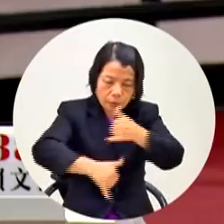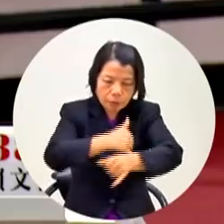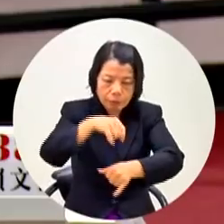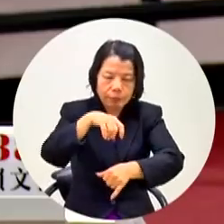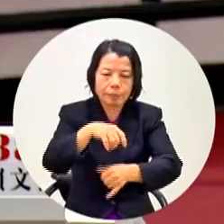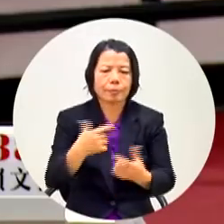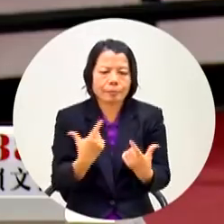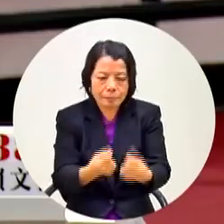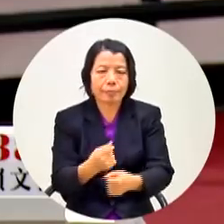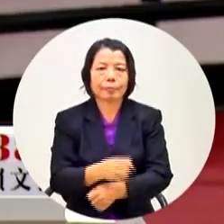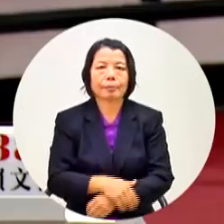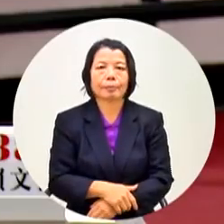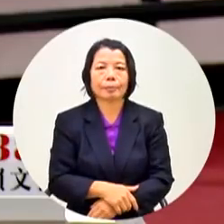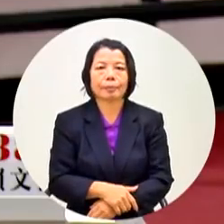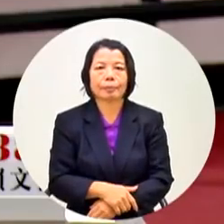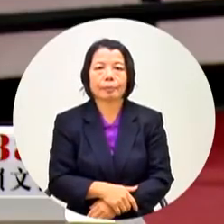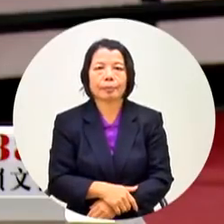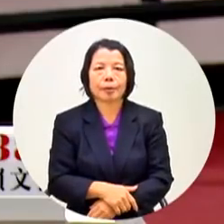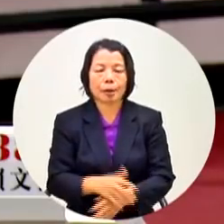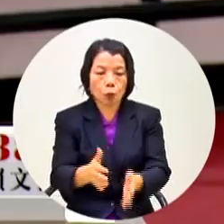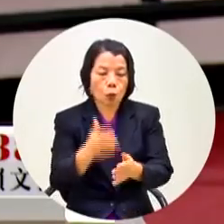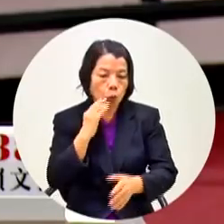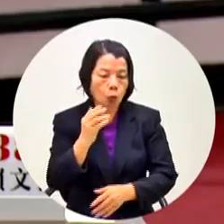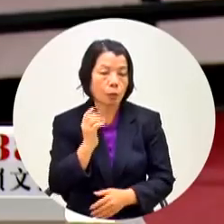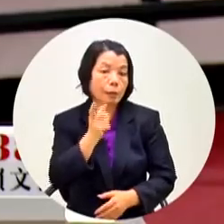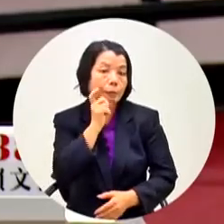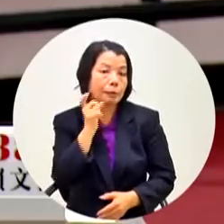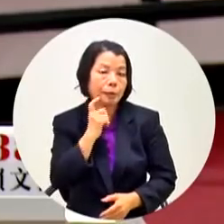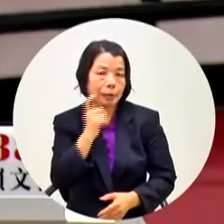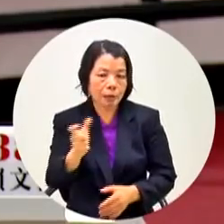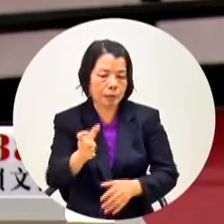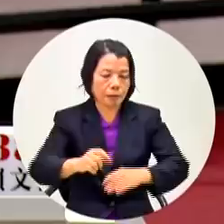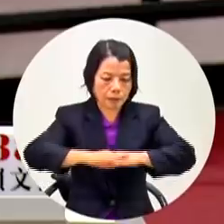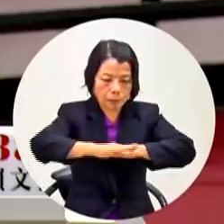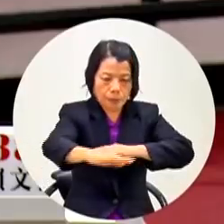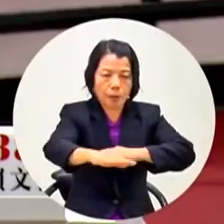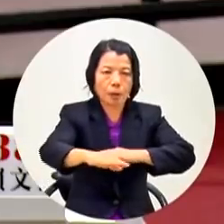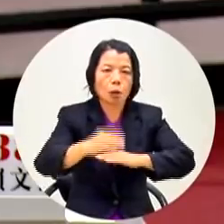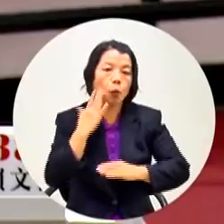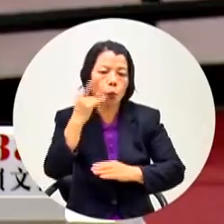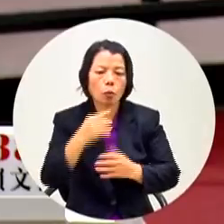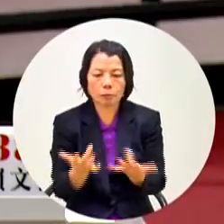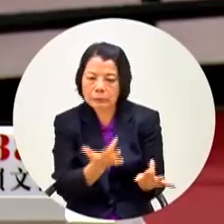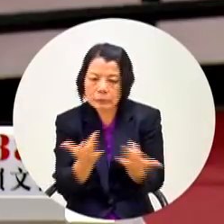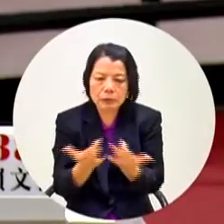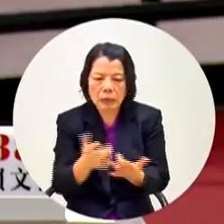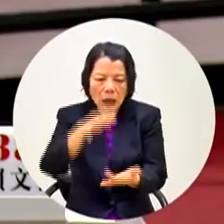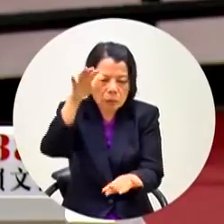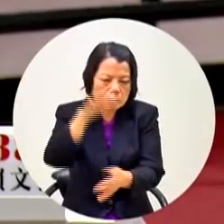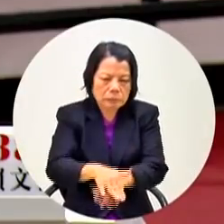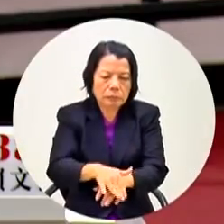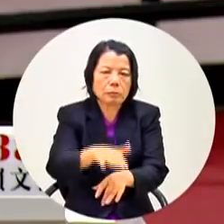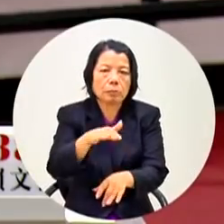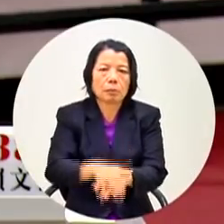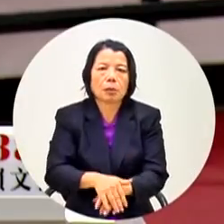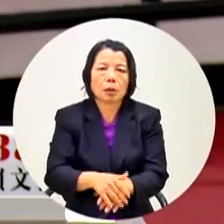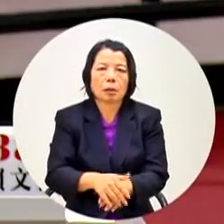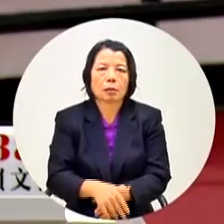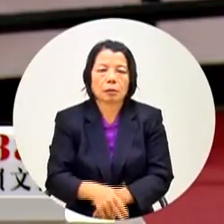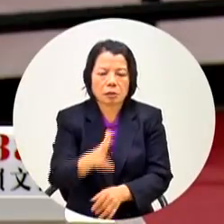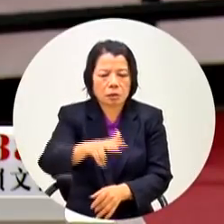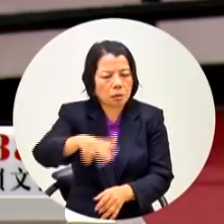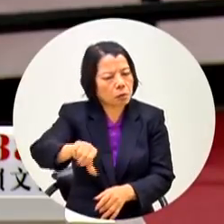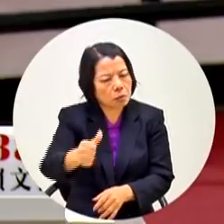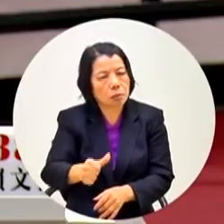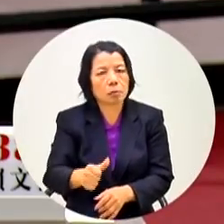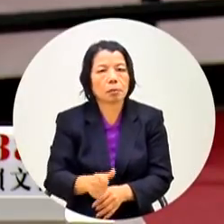铺面，因为我们是草怕人家踩，所以一踏还是讲了7500嘛，变成这种人在城市一